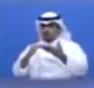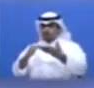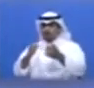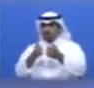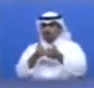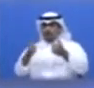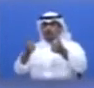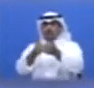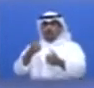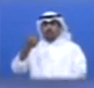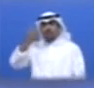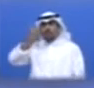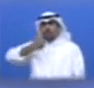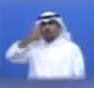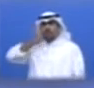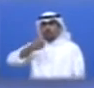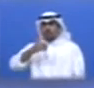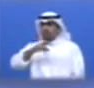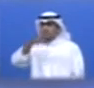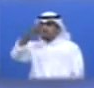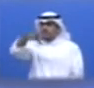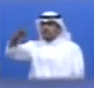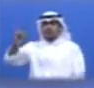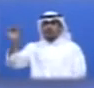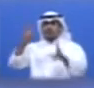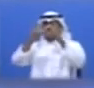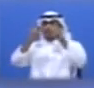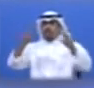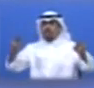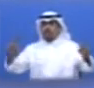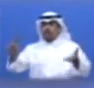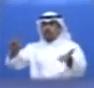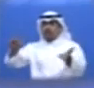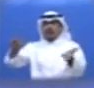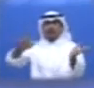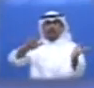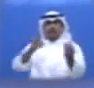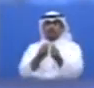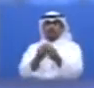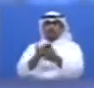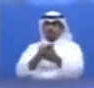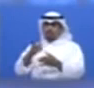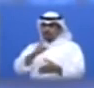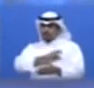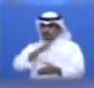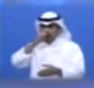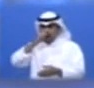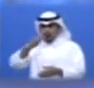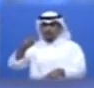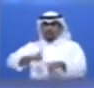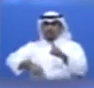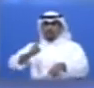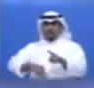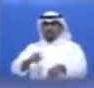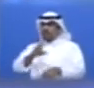الغذائية لآلاف الأسر السورية اللاجئة في مختلف المناطق اللبنانية من أجل تخفيف معاناتهم. الجمعية أيضا شرعت في